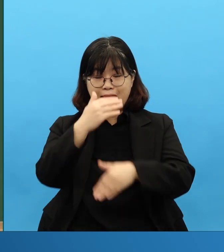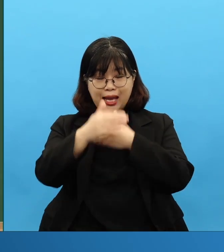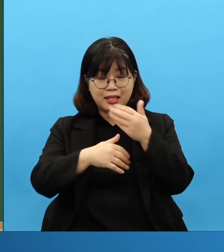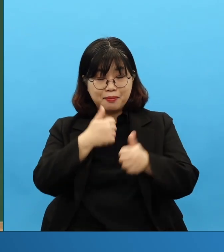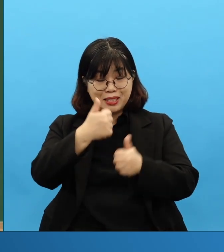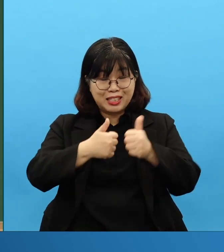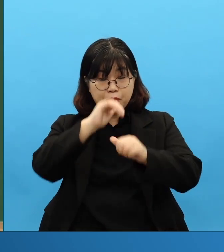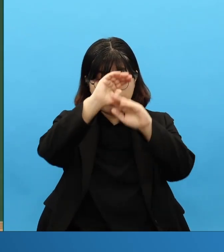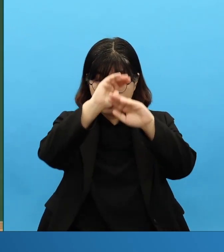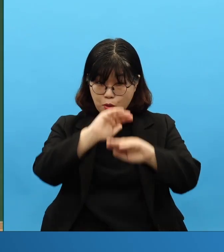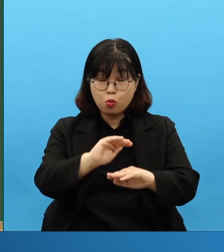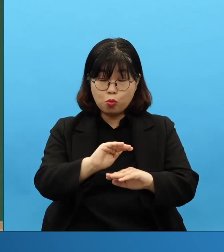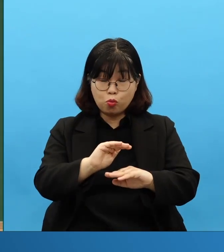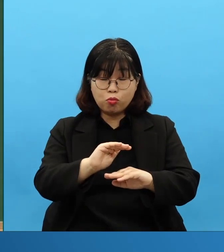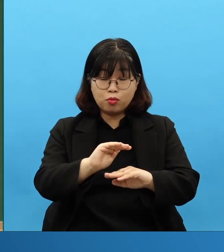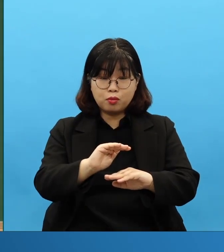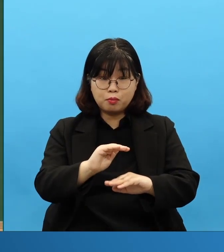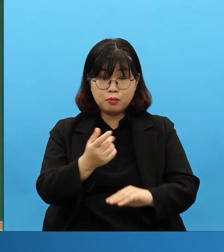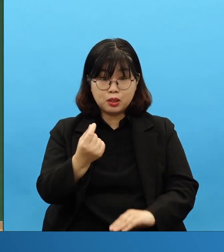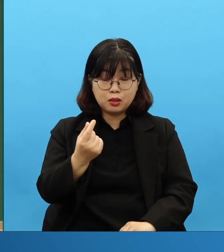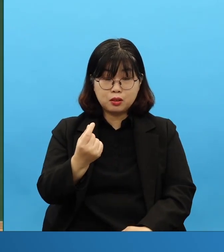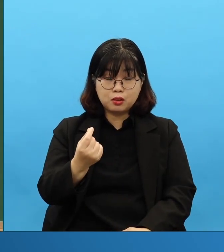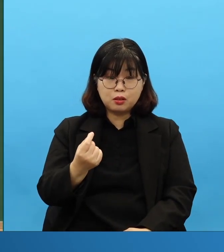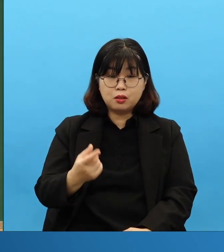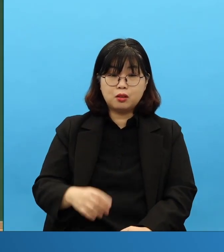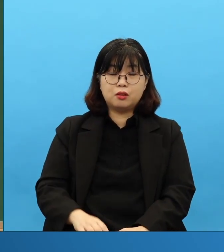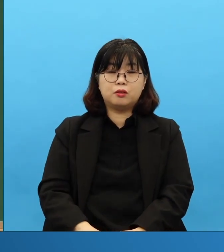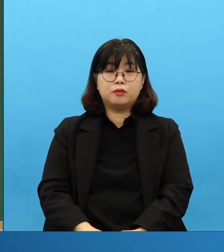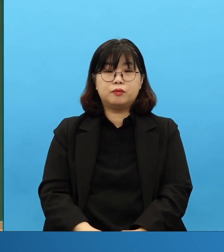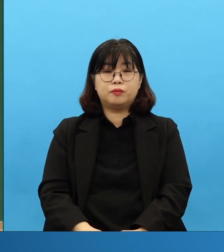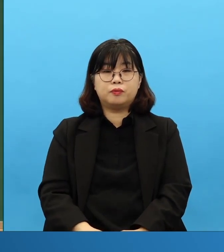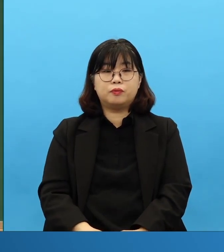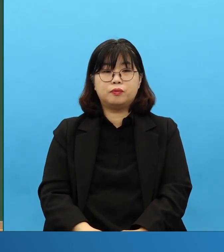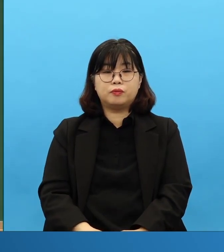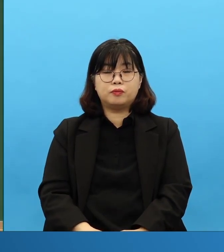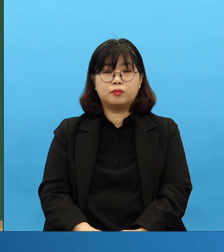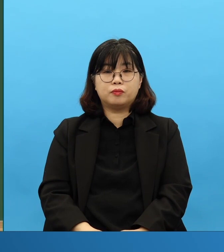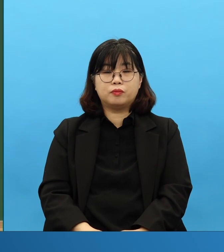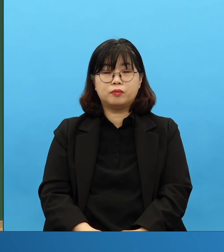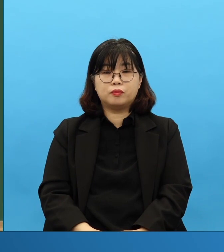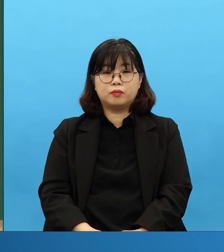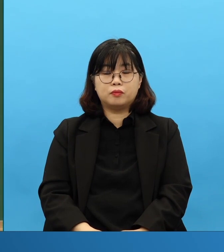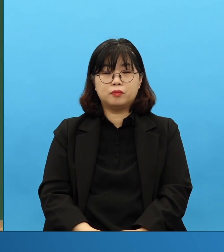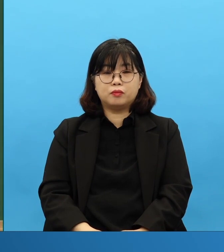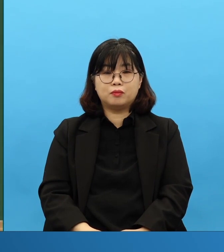소세기 22장의 내용です. 그때 하나님께서